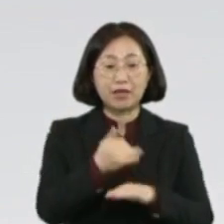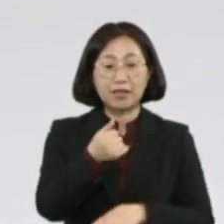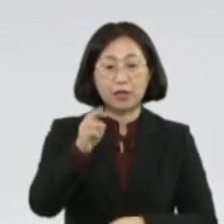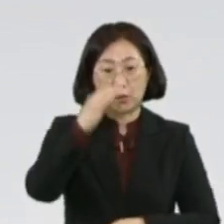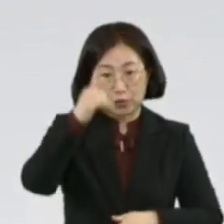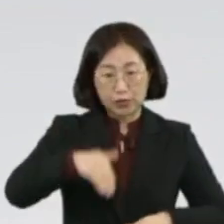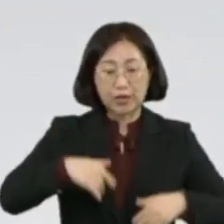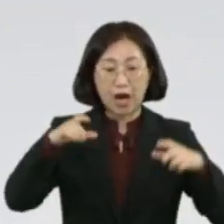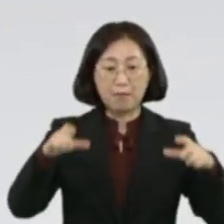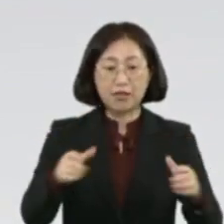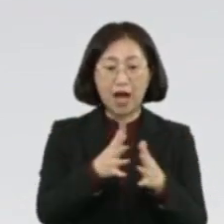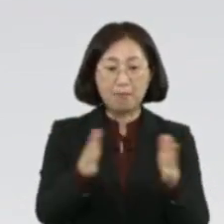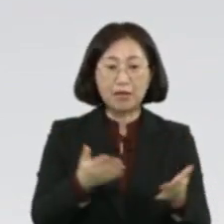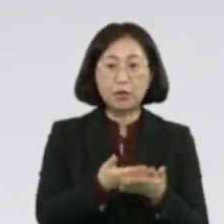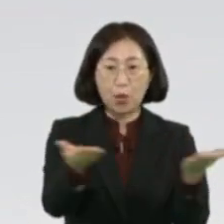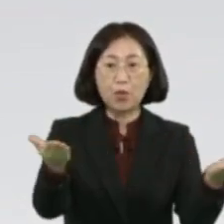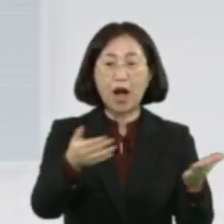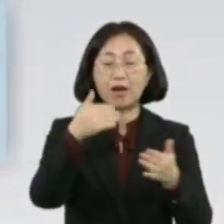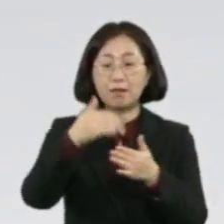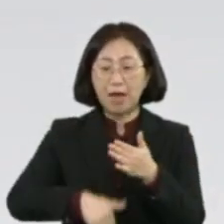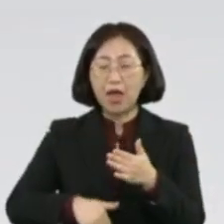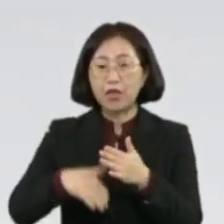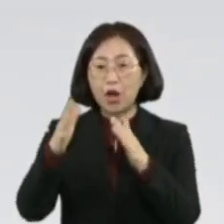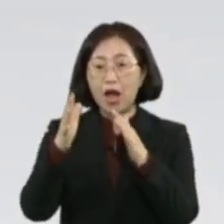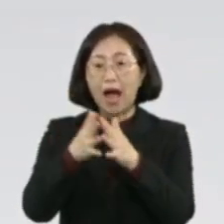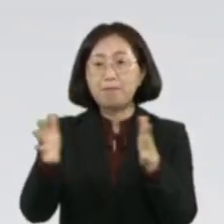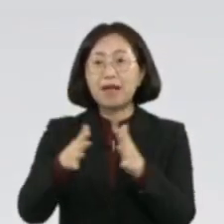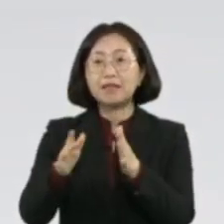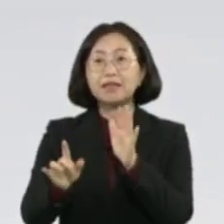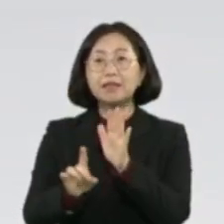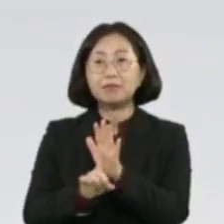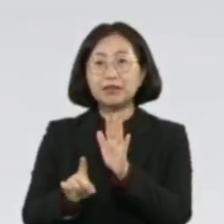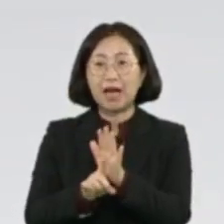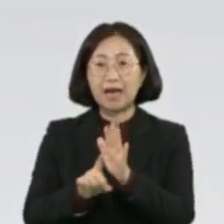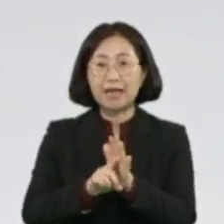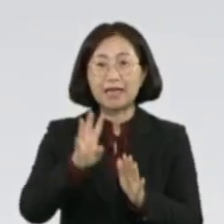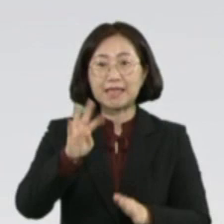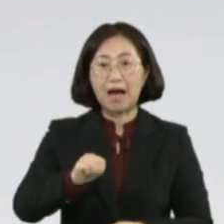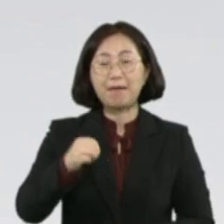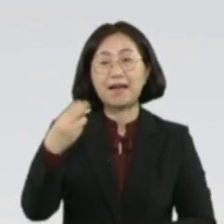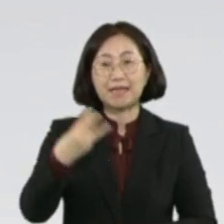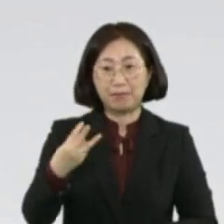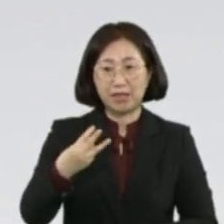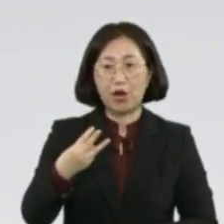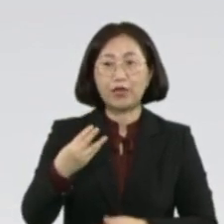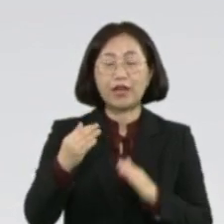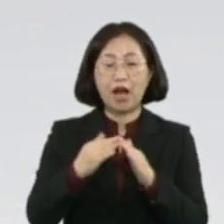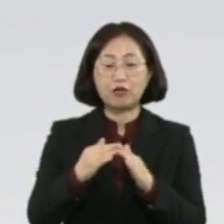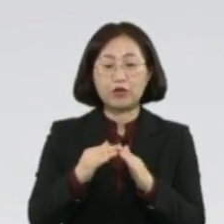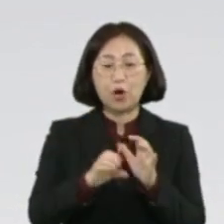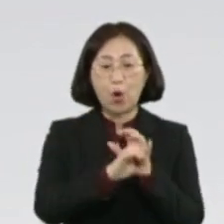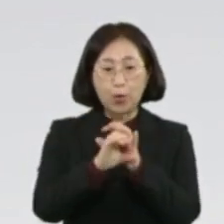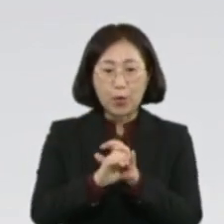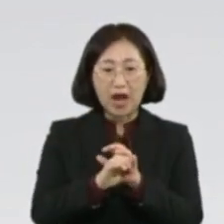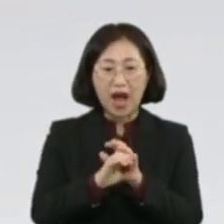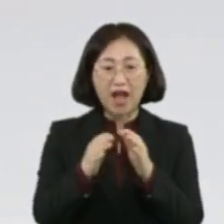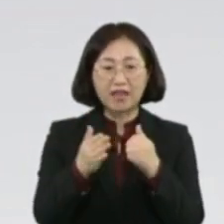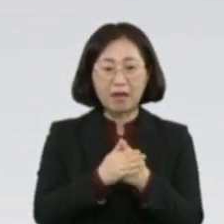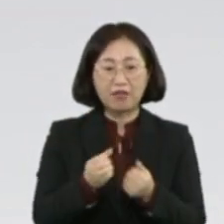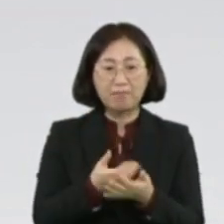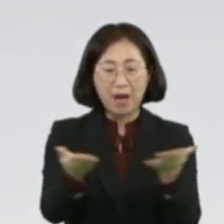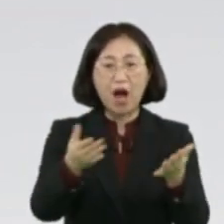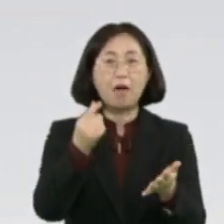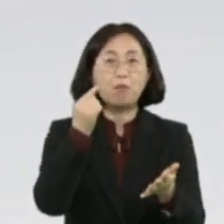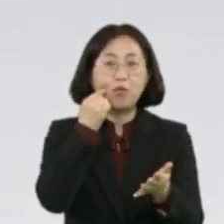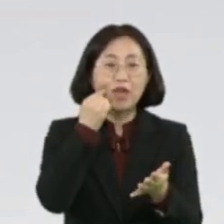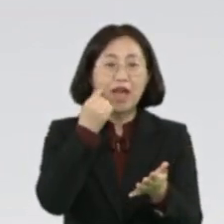올해 공공 물량을 뺀 공동주택 분양 물량이 4만 3천여 가구에 달하는 등 코로나19로 묶였던 공급